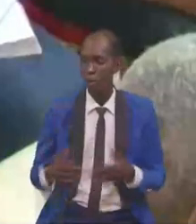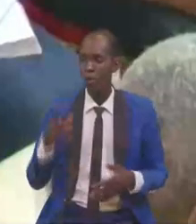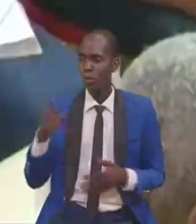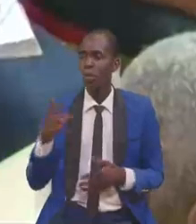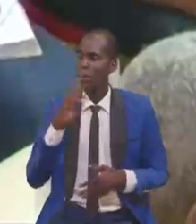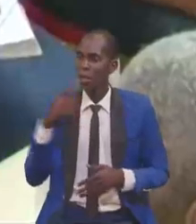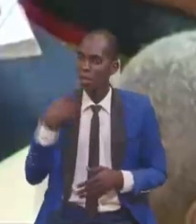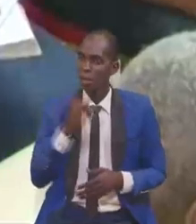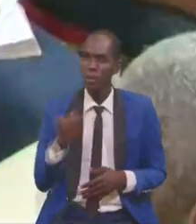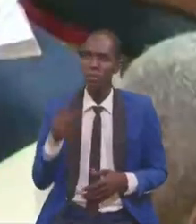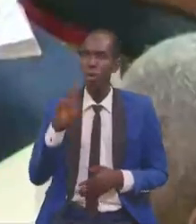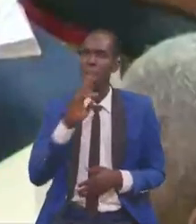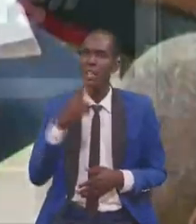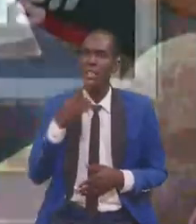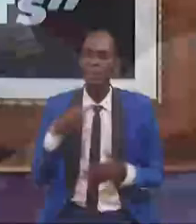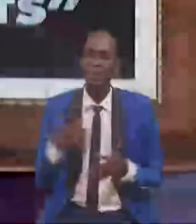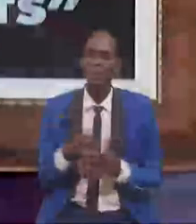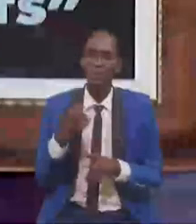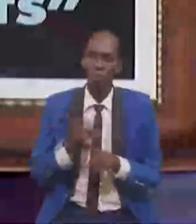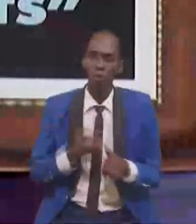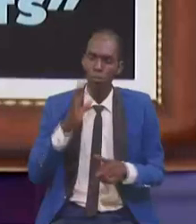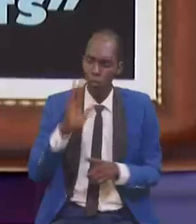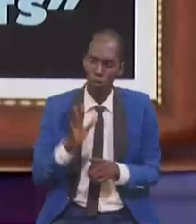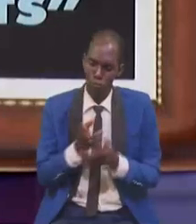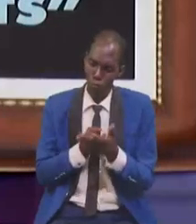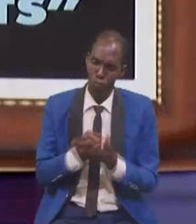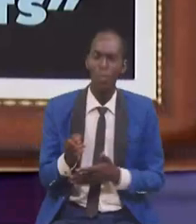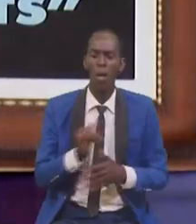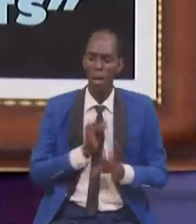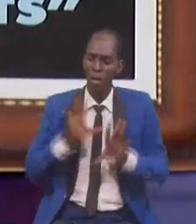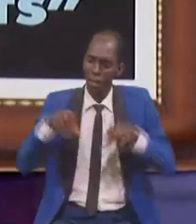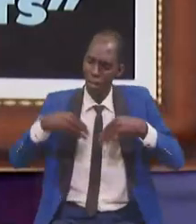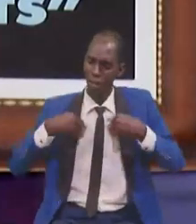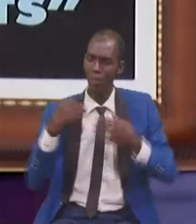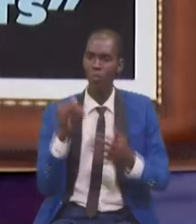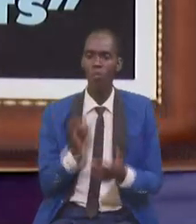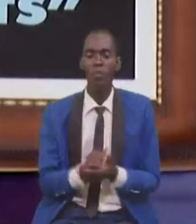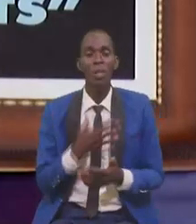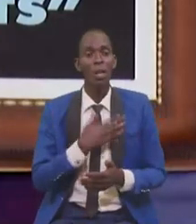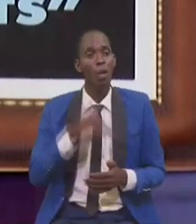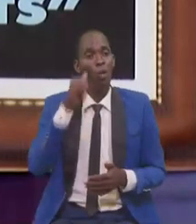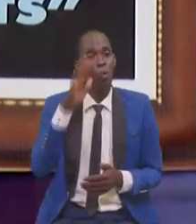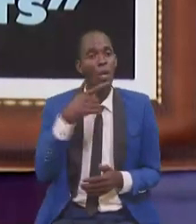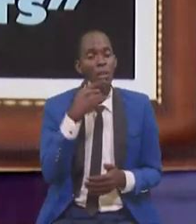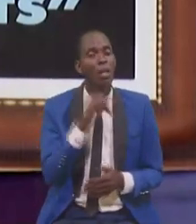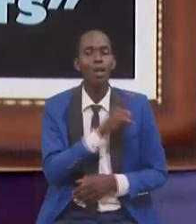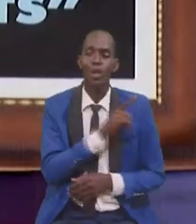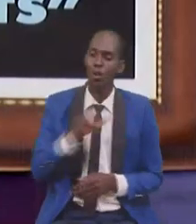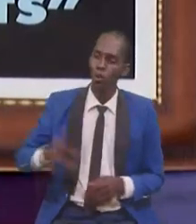elle continue de l'appeler Seigneur, tout ce que tu dis là, tu parles de ta divinité, de ta souveraineté, j'accepte tout.